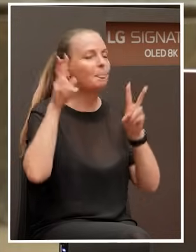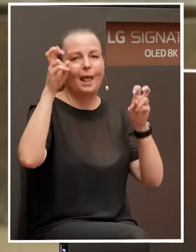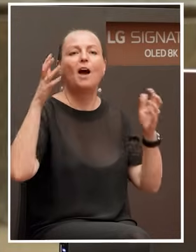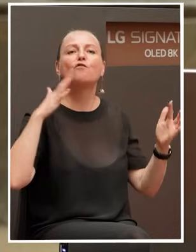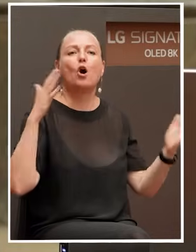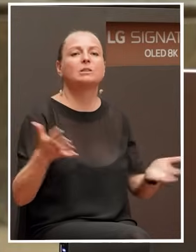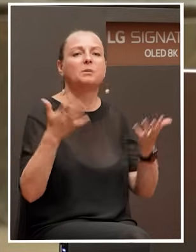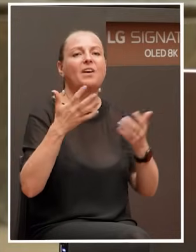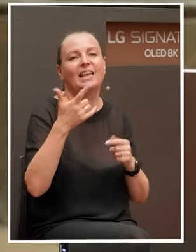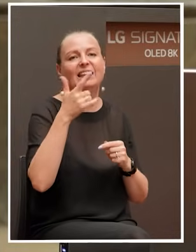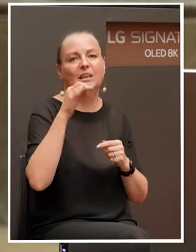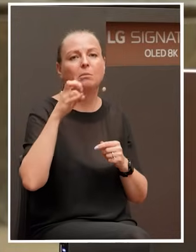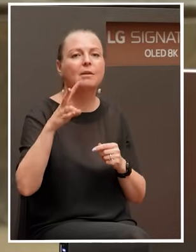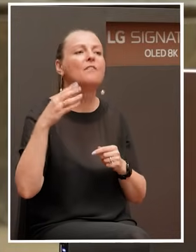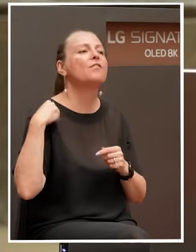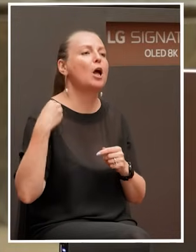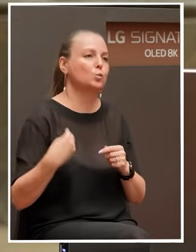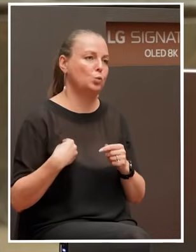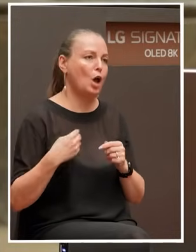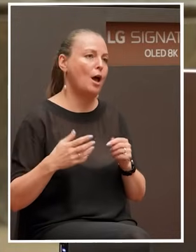гимн французской готики как